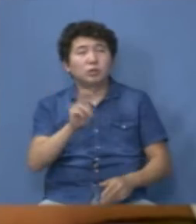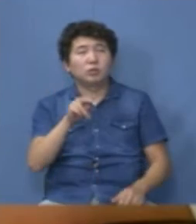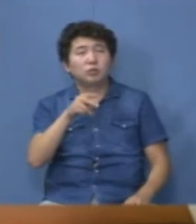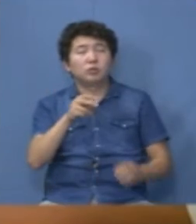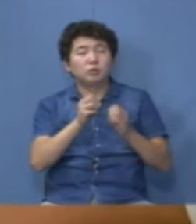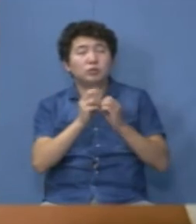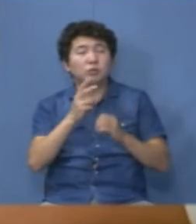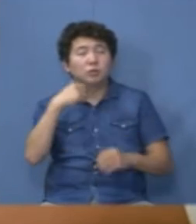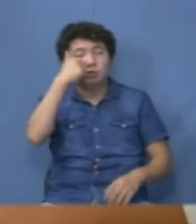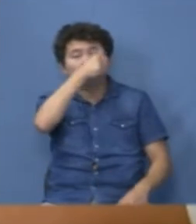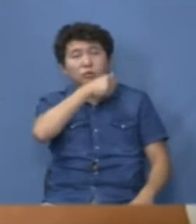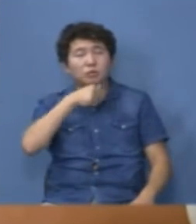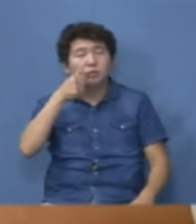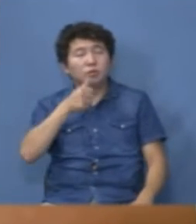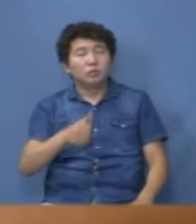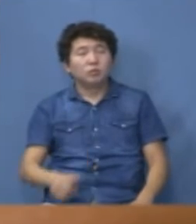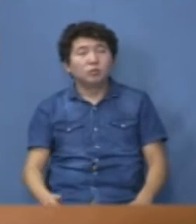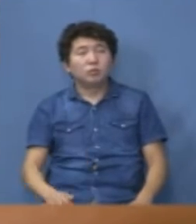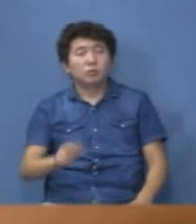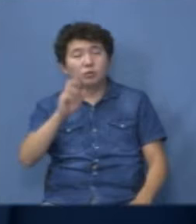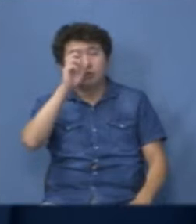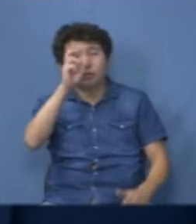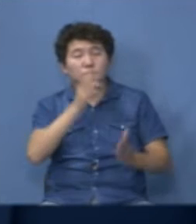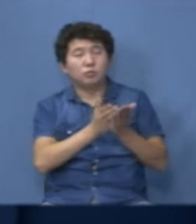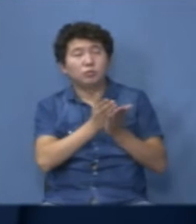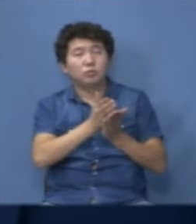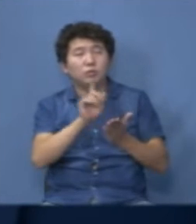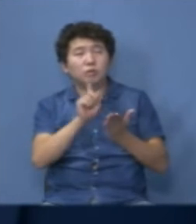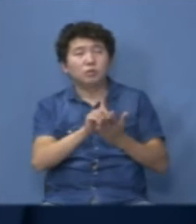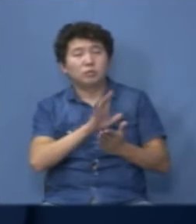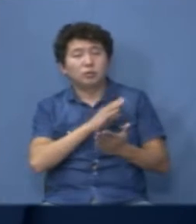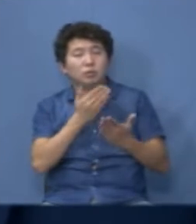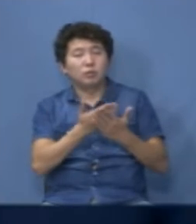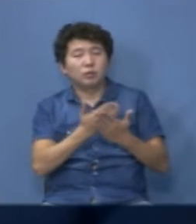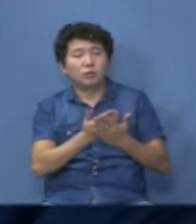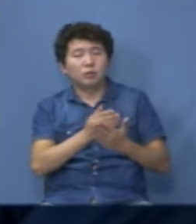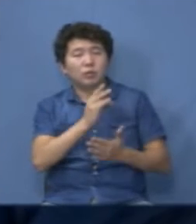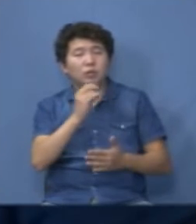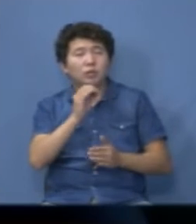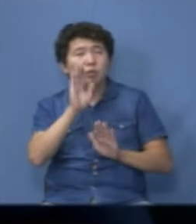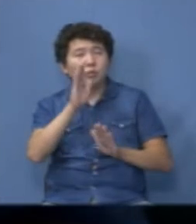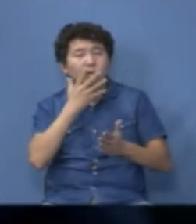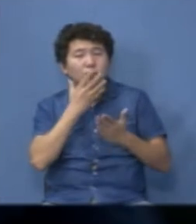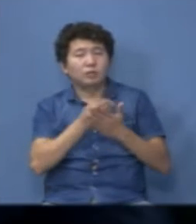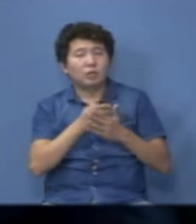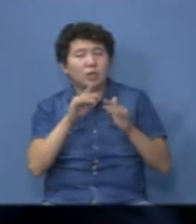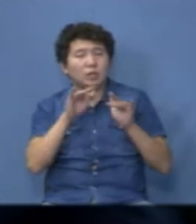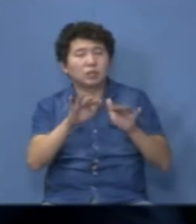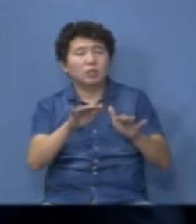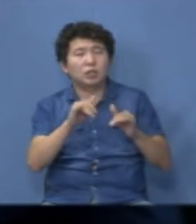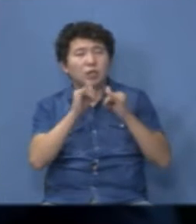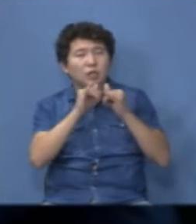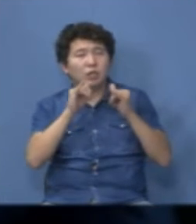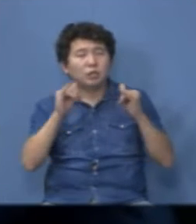2012 году. По его словам, государственные служащие должны быть примером для других не только своим делом, знаниями, опытом, но и развитым